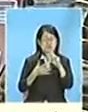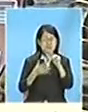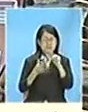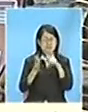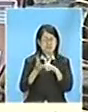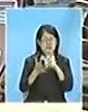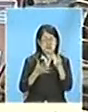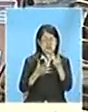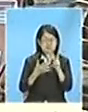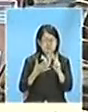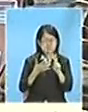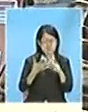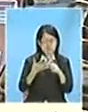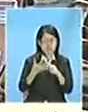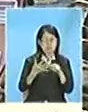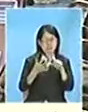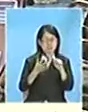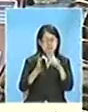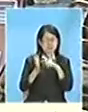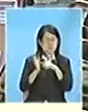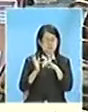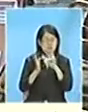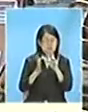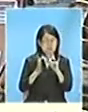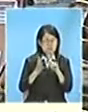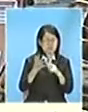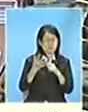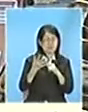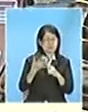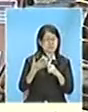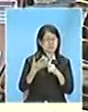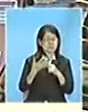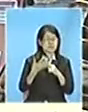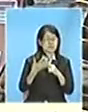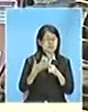านันนายสายกังกะเวคิน